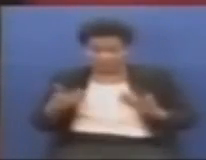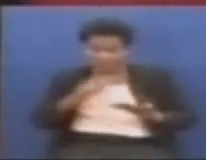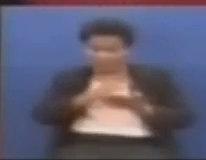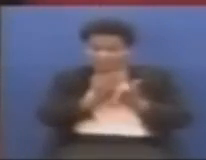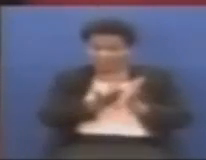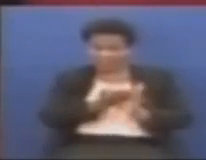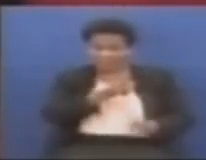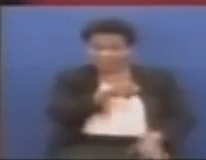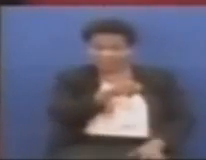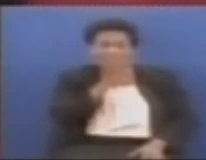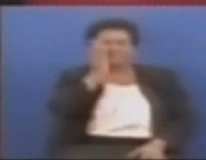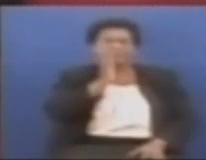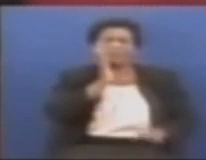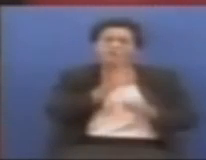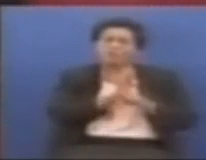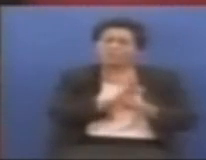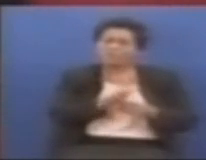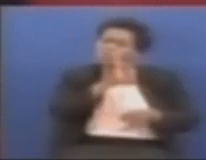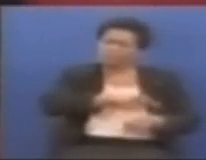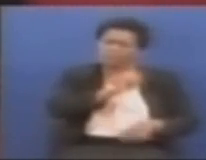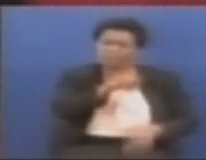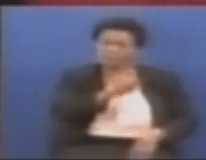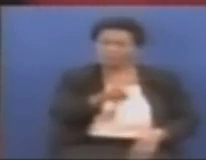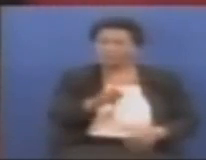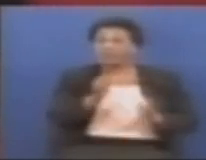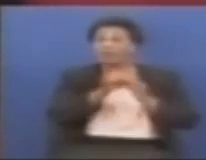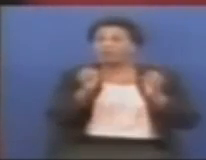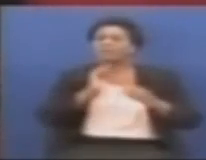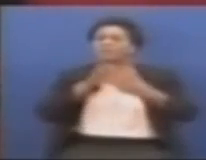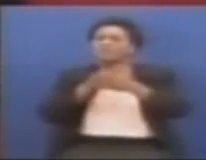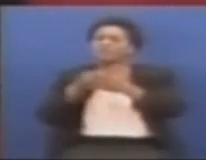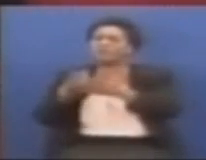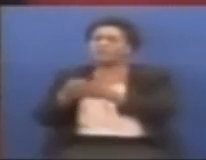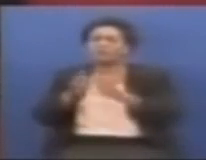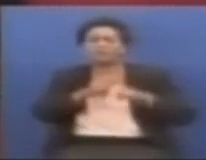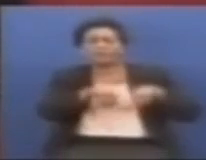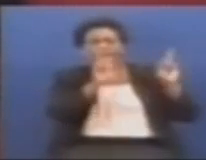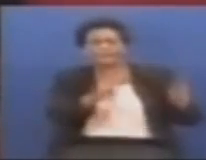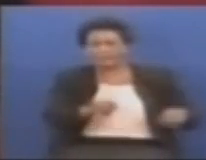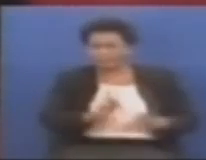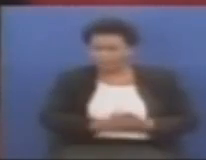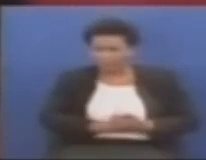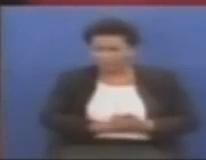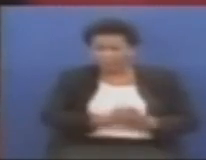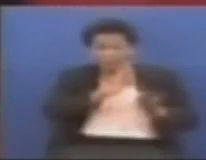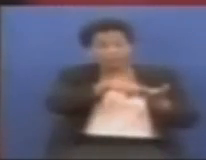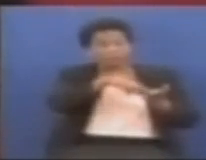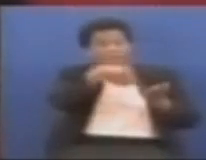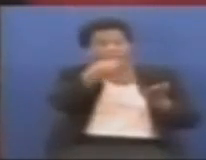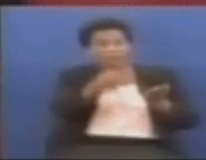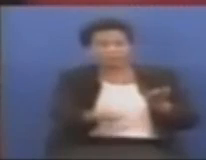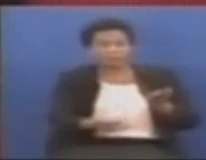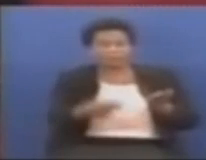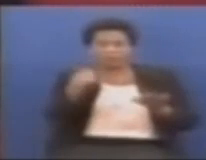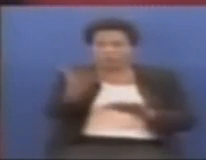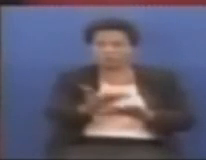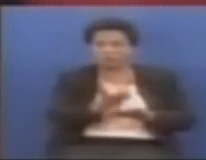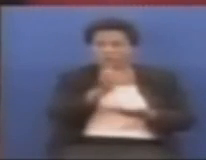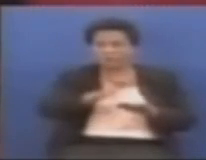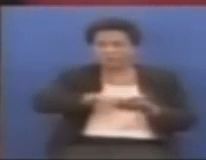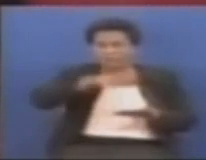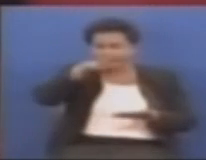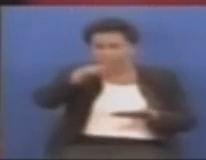wameajiriwa maeneo haya, lakini wanakutana na vikwazo vingi sana vinavyowafanya washindwe kufaidika